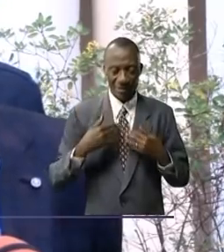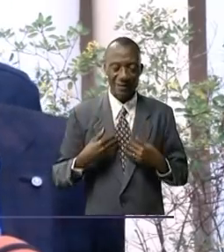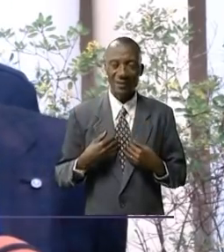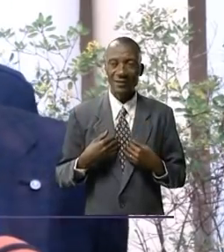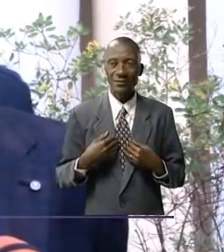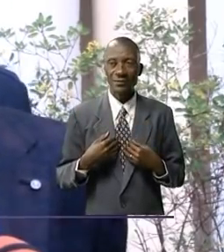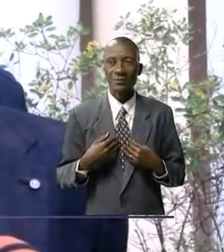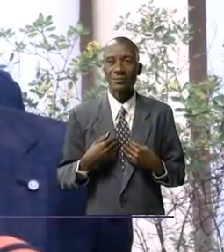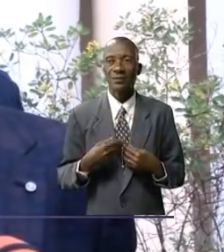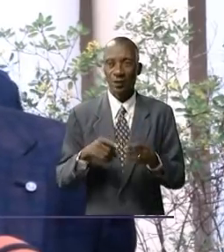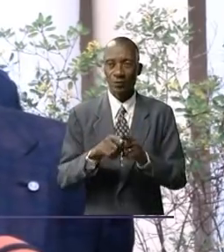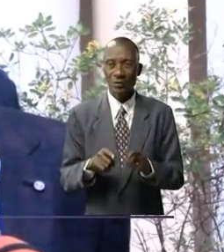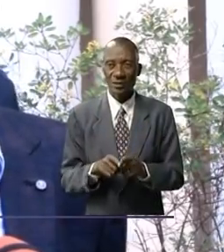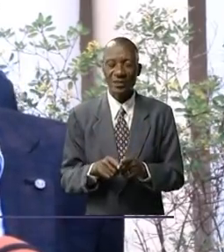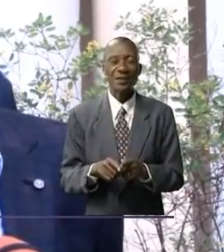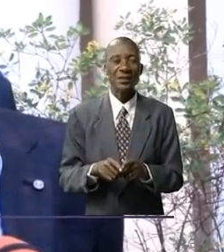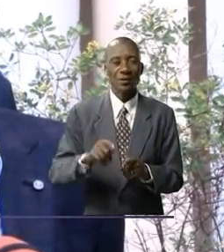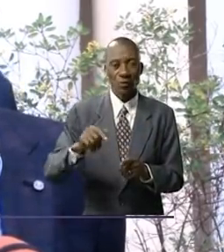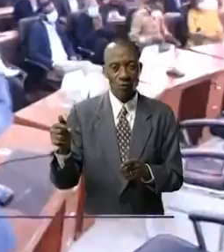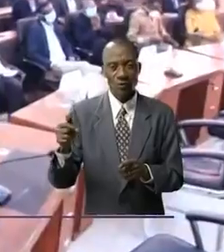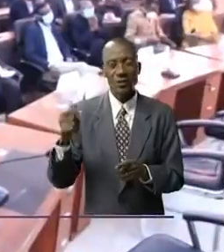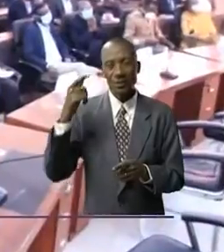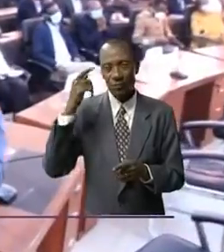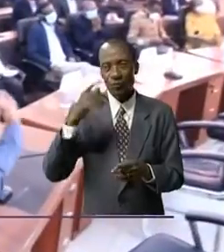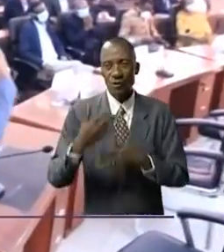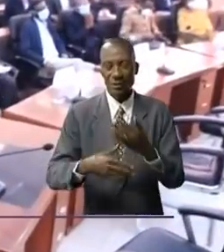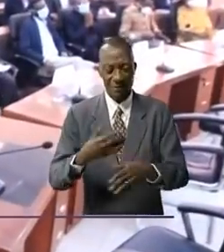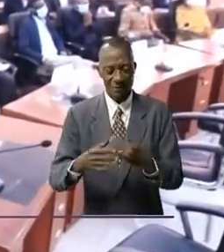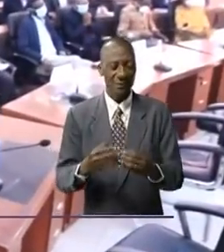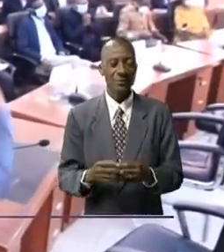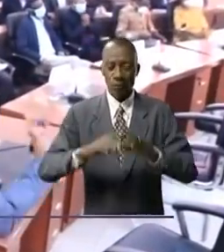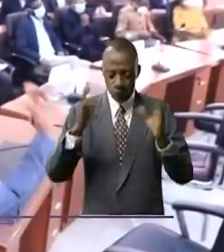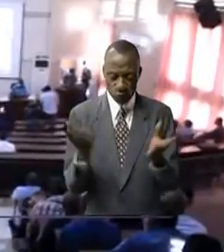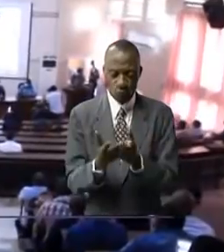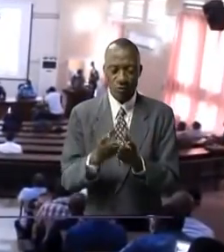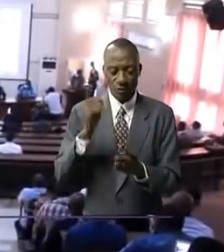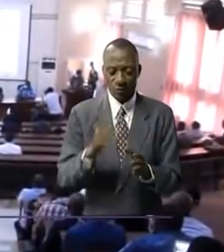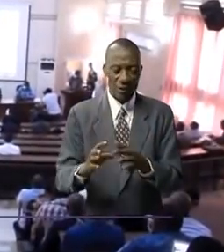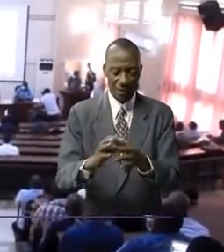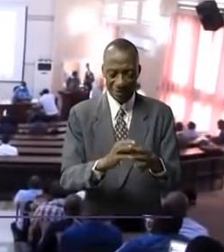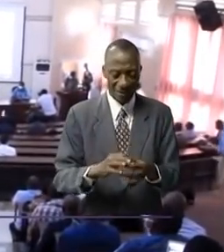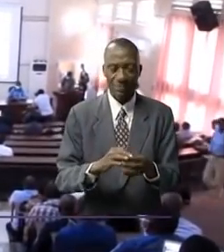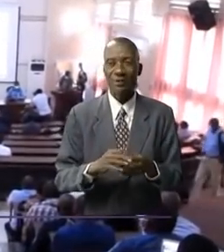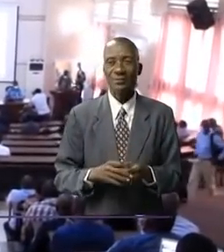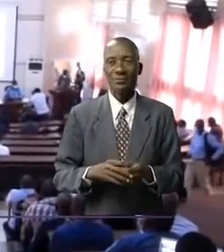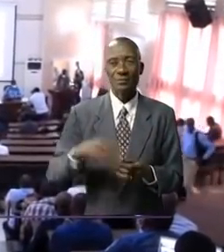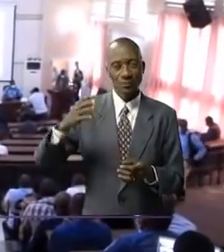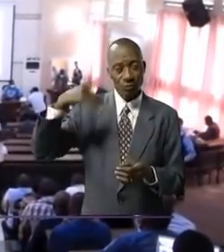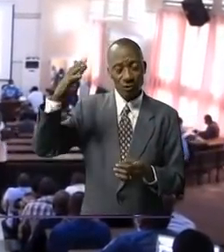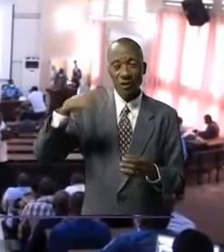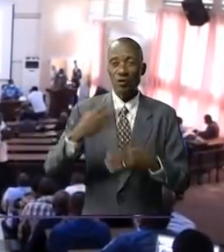ministère qui emploie le produit de l'école de santé publique. Au bout de 6 semaines, sera organisée la grande